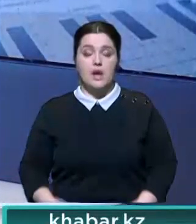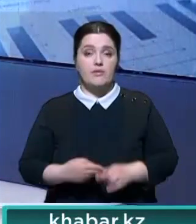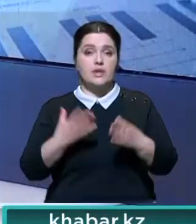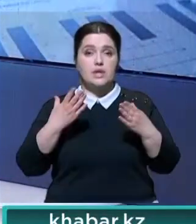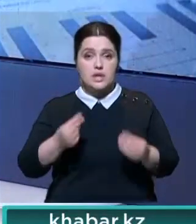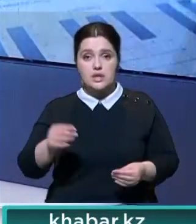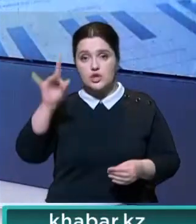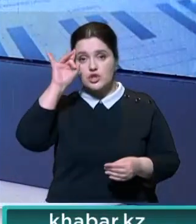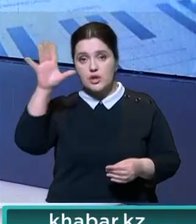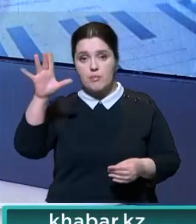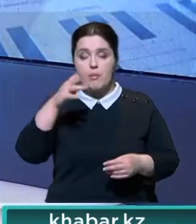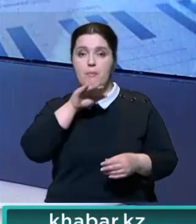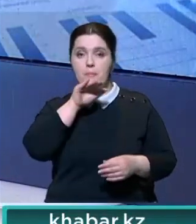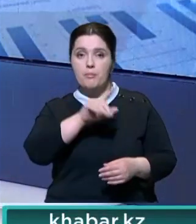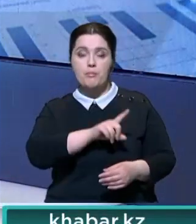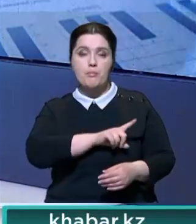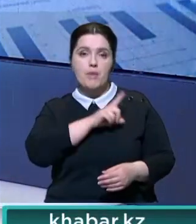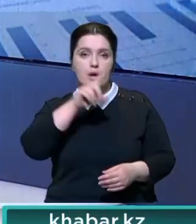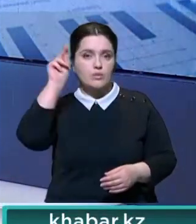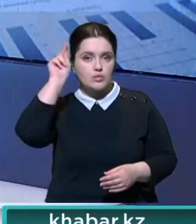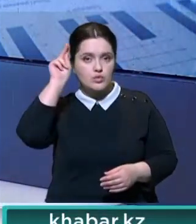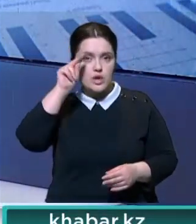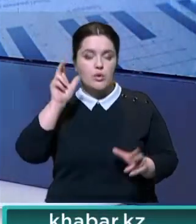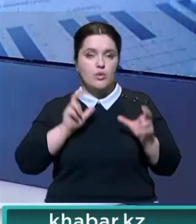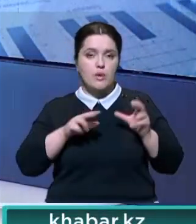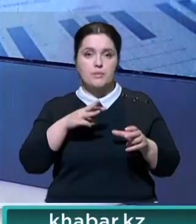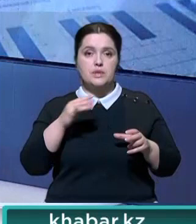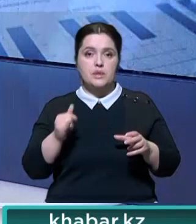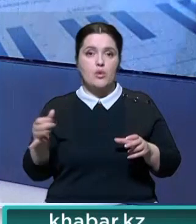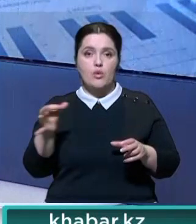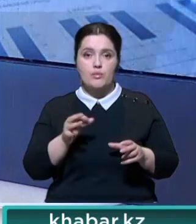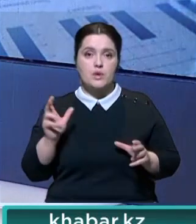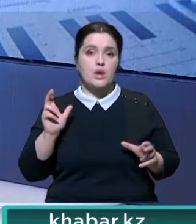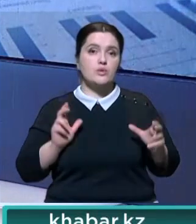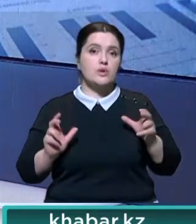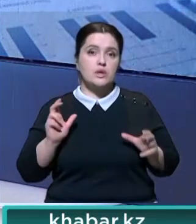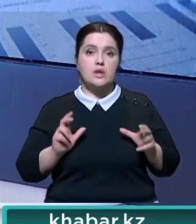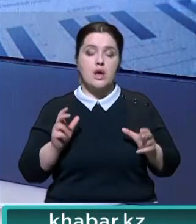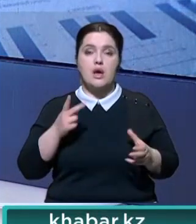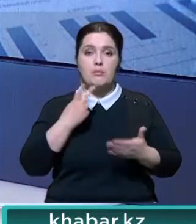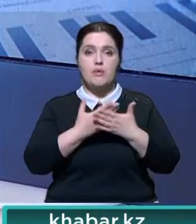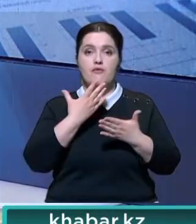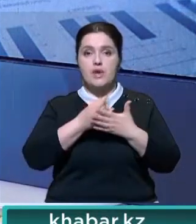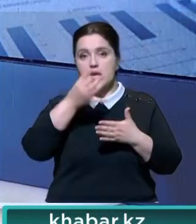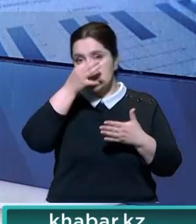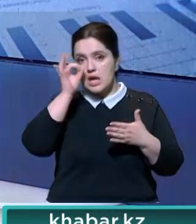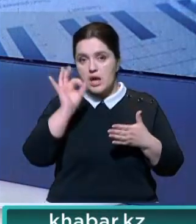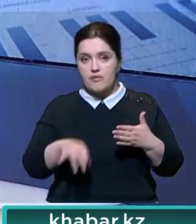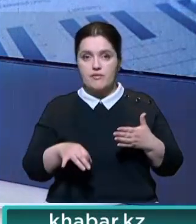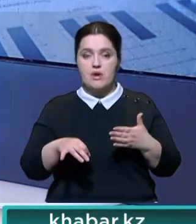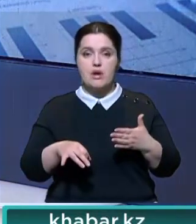В эти дни проходит чемпионат профессионального мастерства среди учащихся колледжей Мангистауской области. Студенты демонстрируют свои навыки